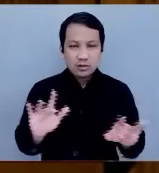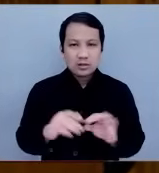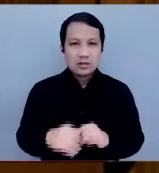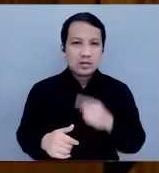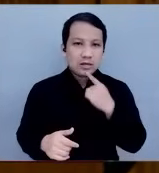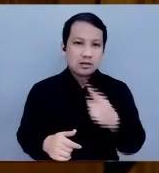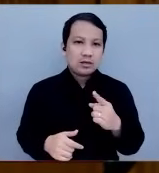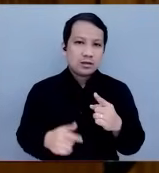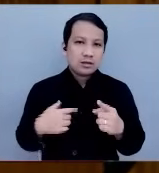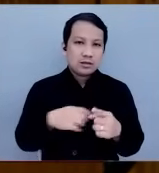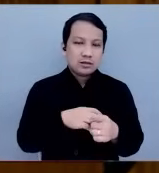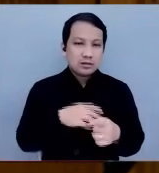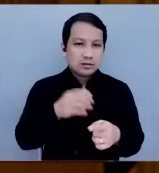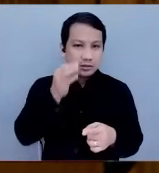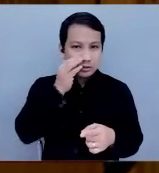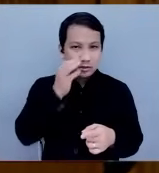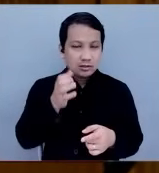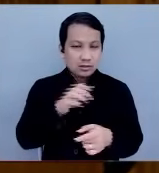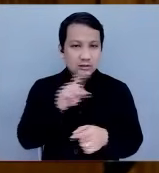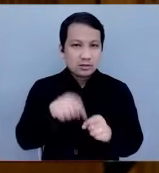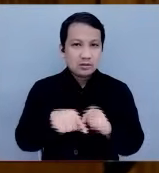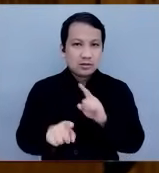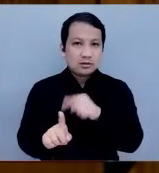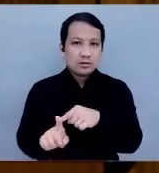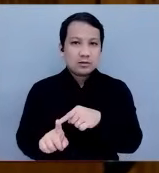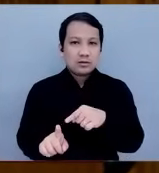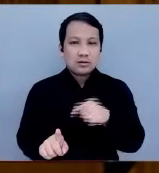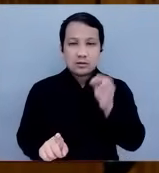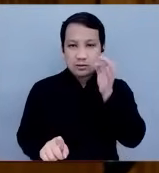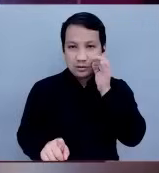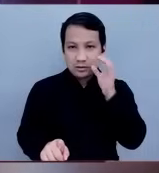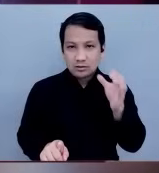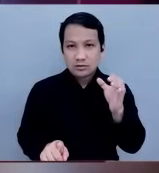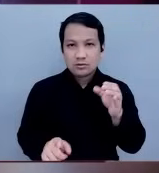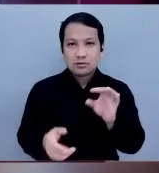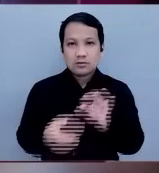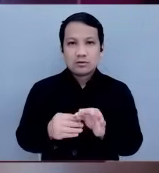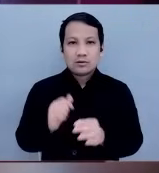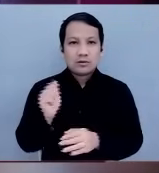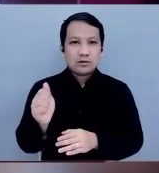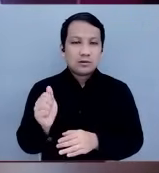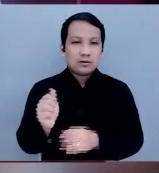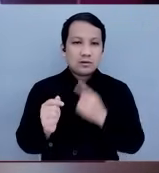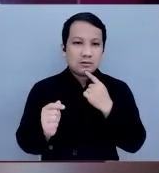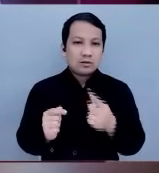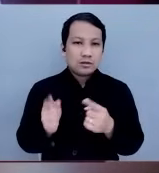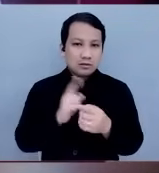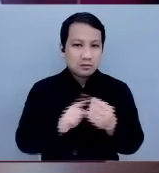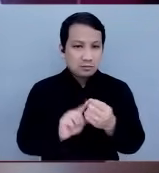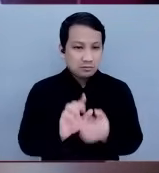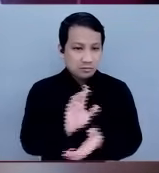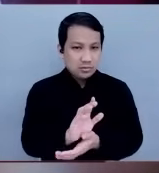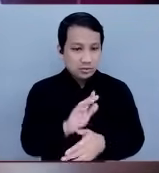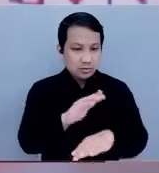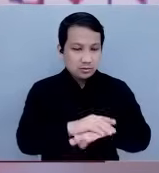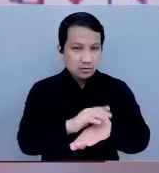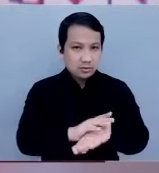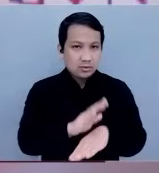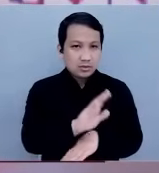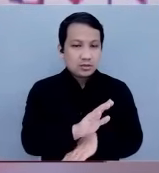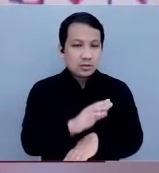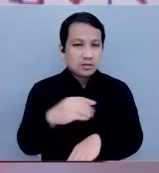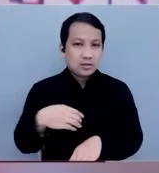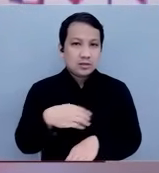camera ang Death ni Duterte kay act teachers party representative Franz Castro nabanggit ng dating pangulo ang pagbabanta sa isang panam sa